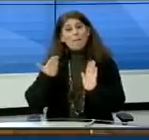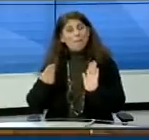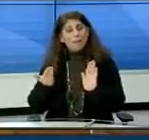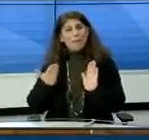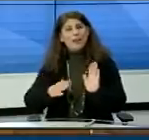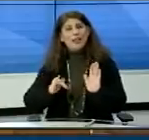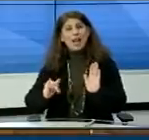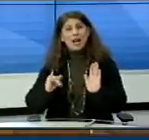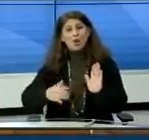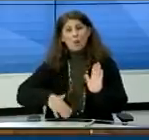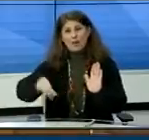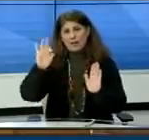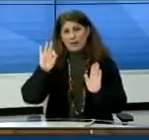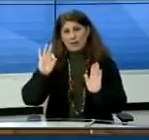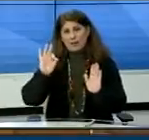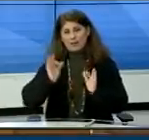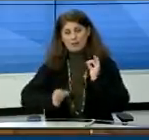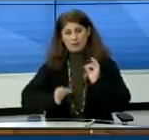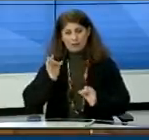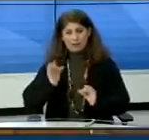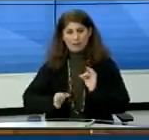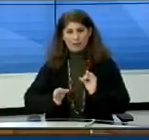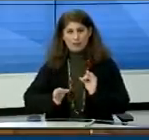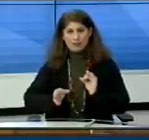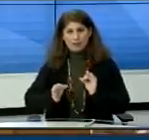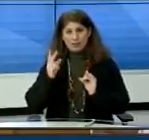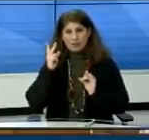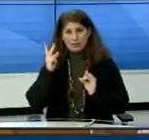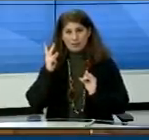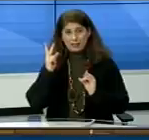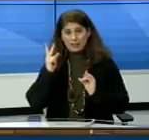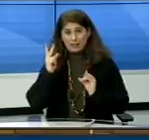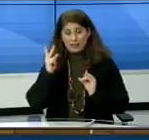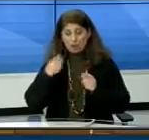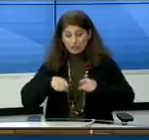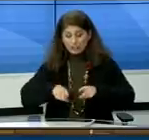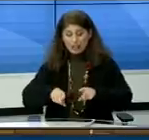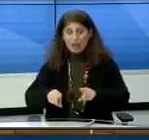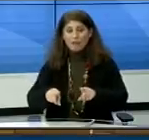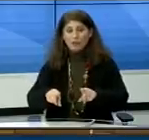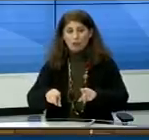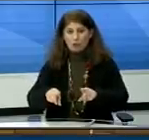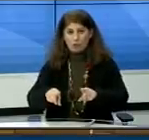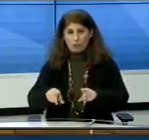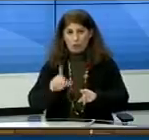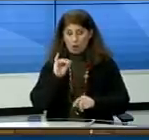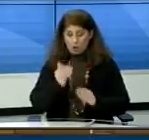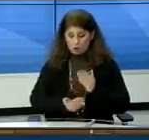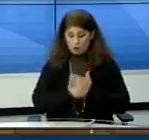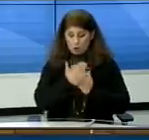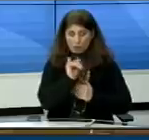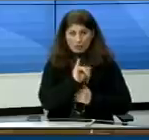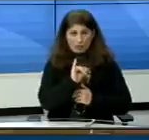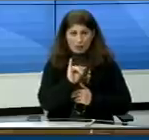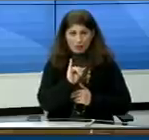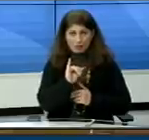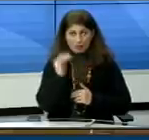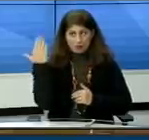ακόμα αρχίσει η συζήτηση σε δύο ταυτόχρονα στιγμιότυπα. Το πρωί της Πέμπτης που μας